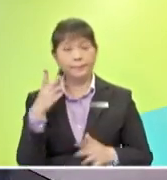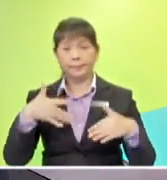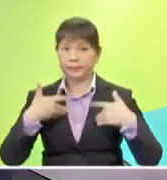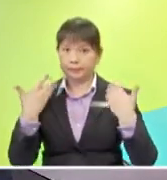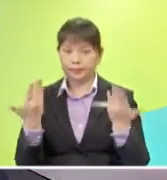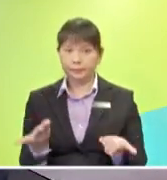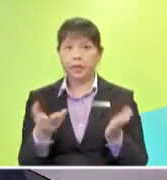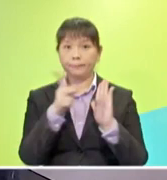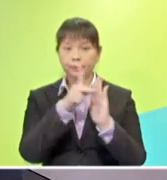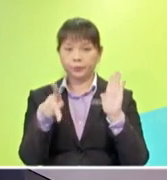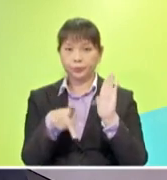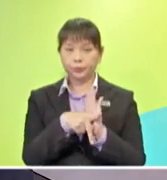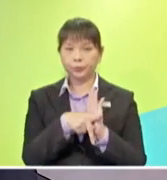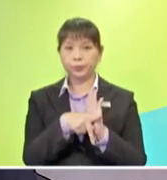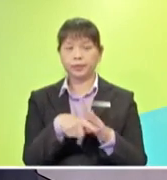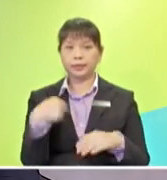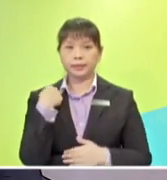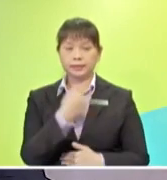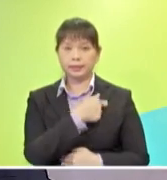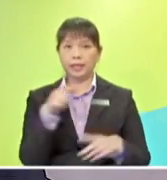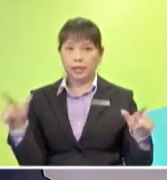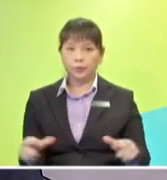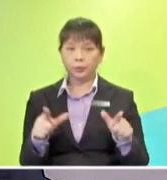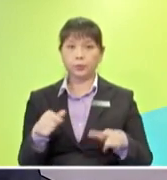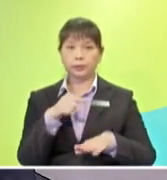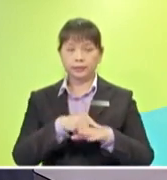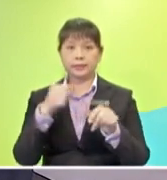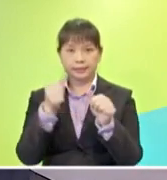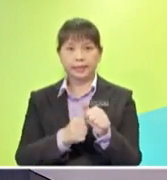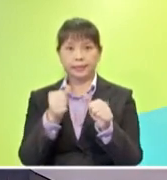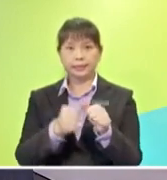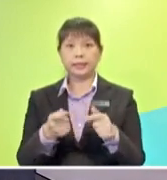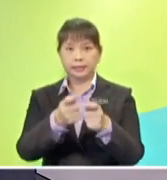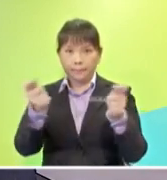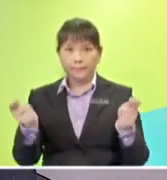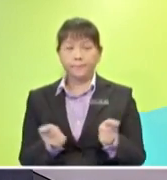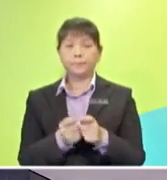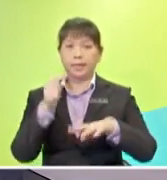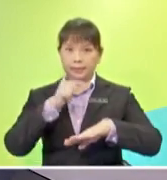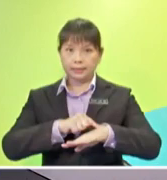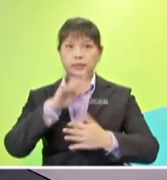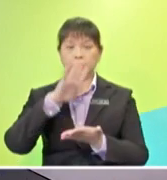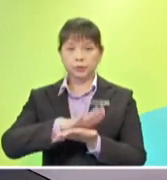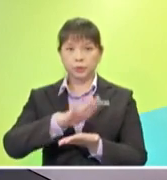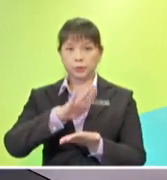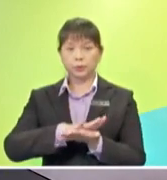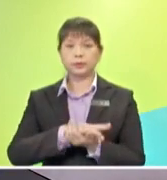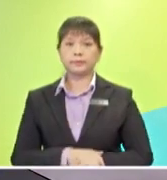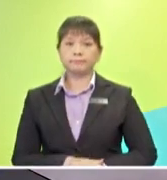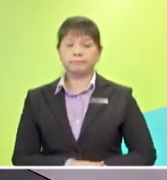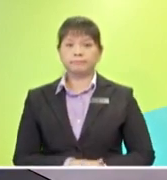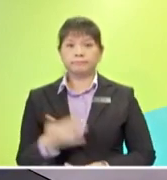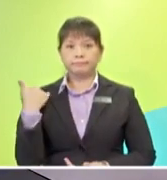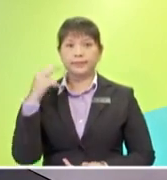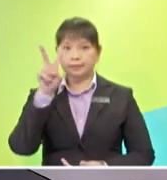peraturan tuh kita amalkan di setiap tempat di sekolah Oke seterusnya ada lagi dua